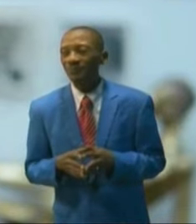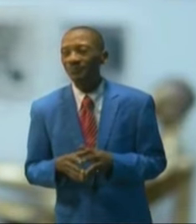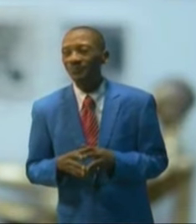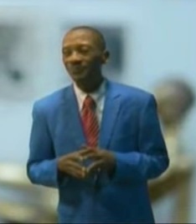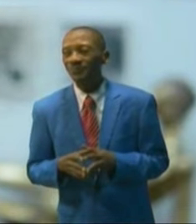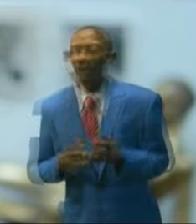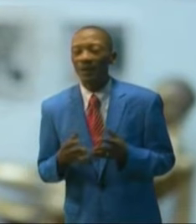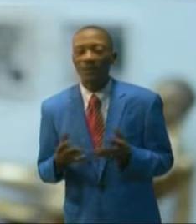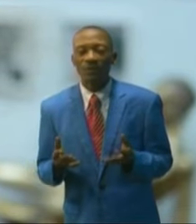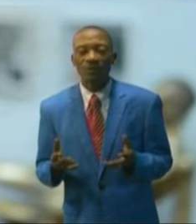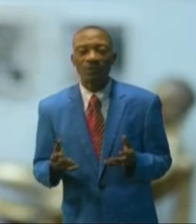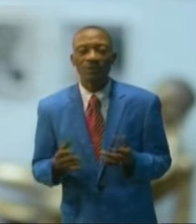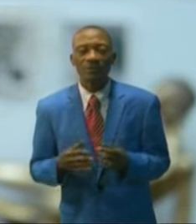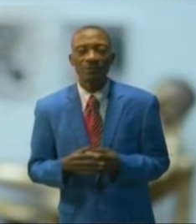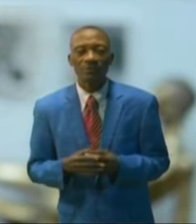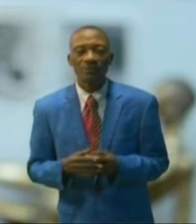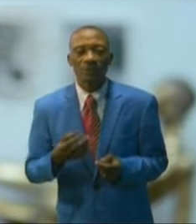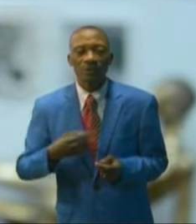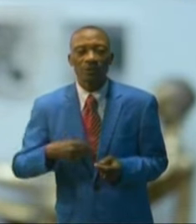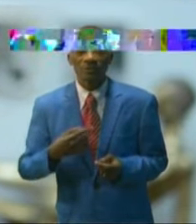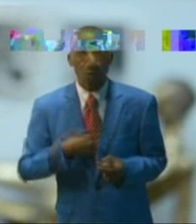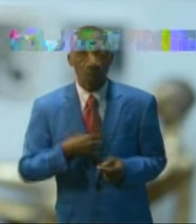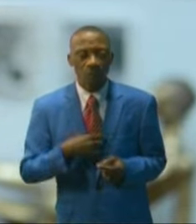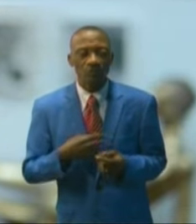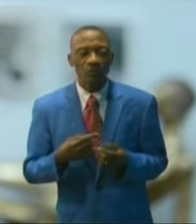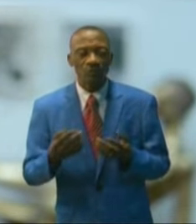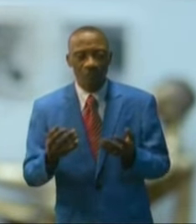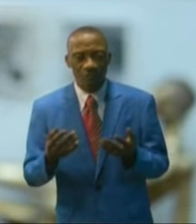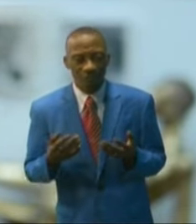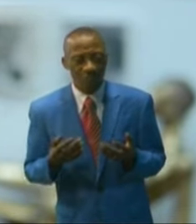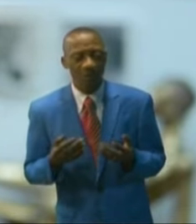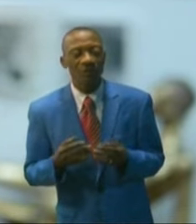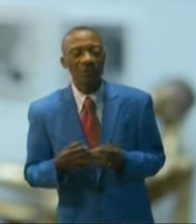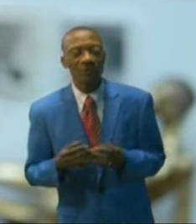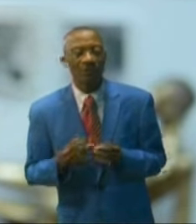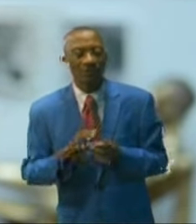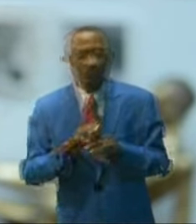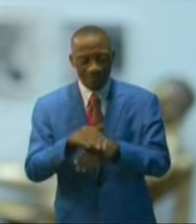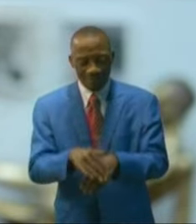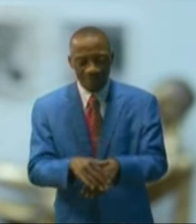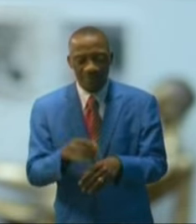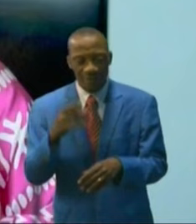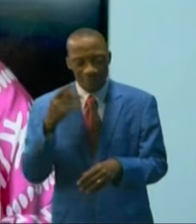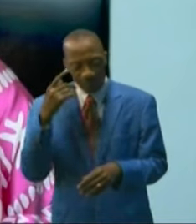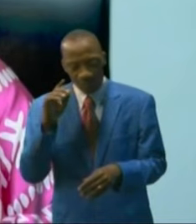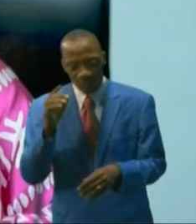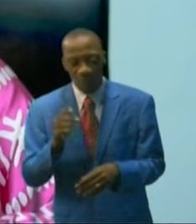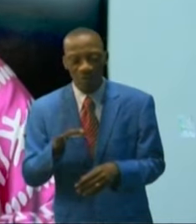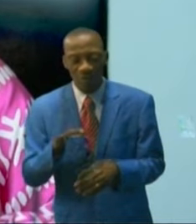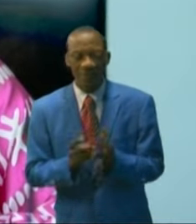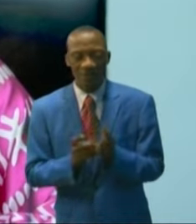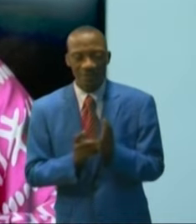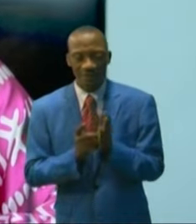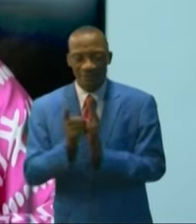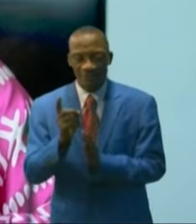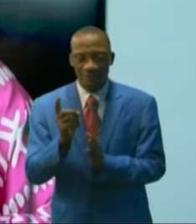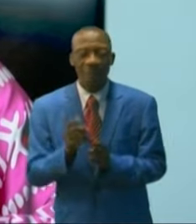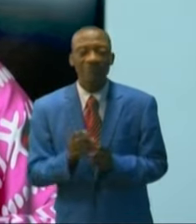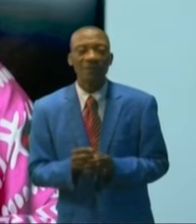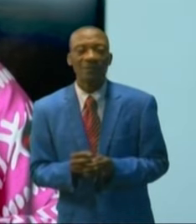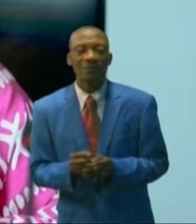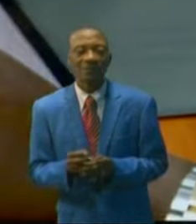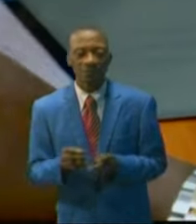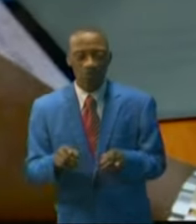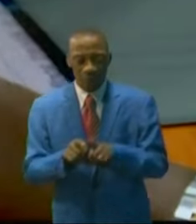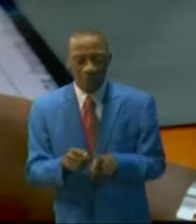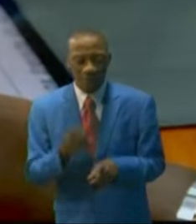où, effectivement, depuis toujours, cette maladie est venue de manière endémique. Mais on a récemment encore beaucoup plus de cas dans le sud